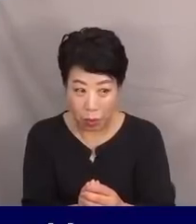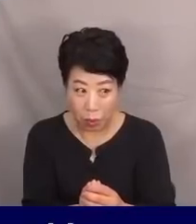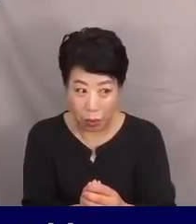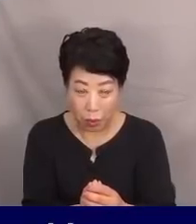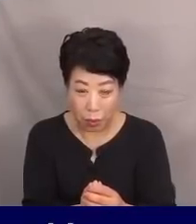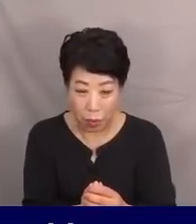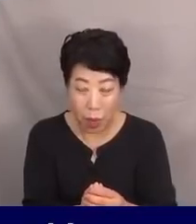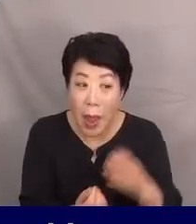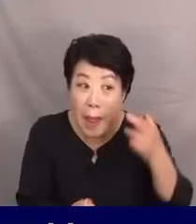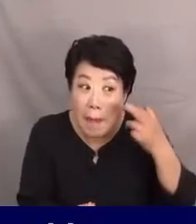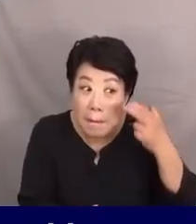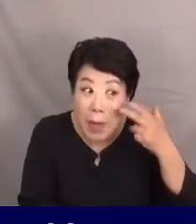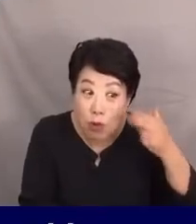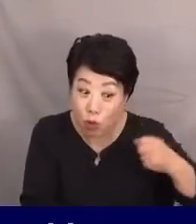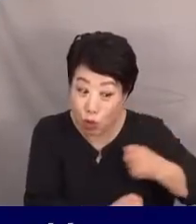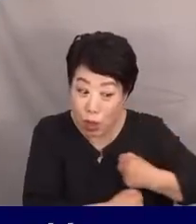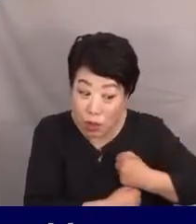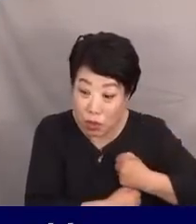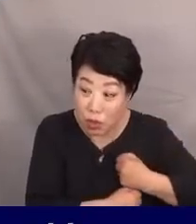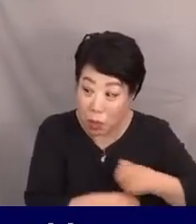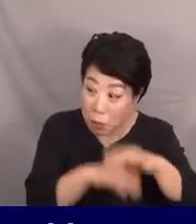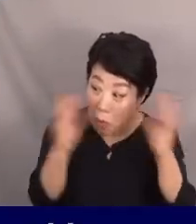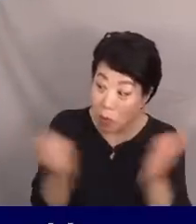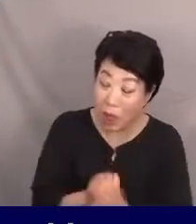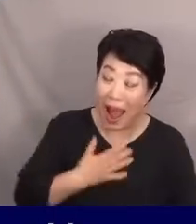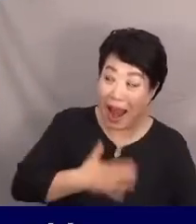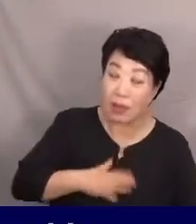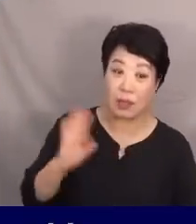병사들에게까지 회람되는 지경에 이르렀습니다.